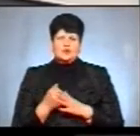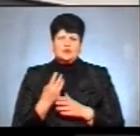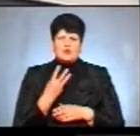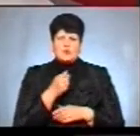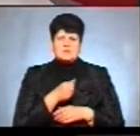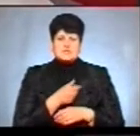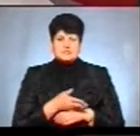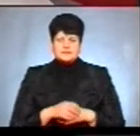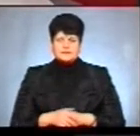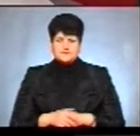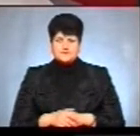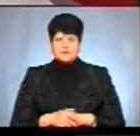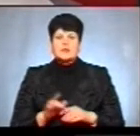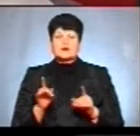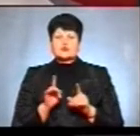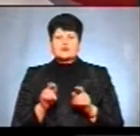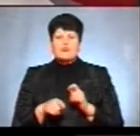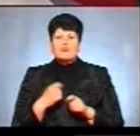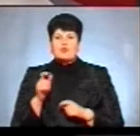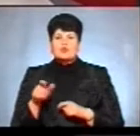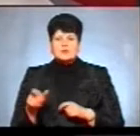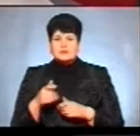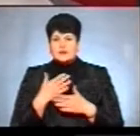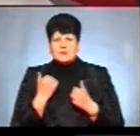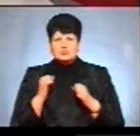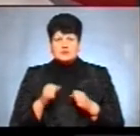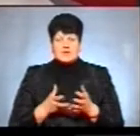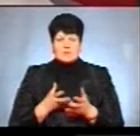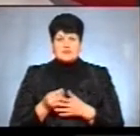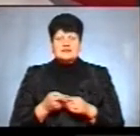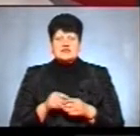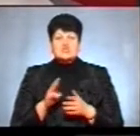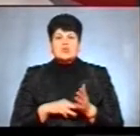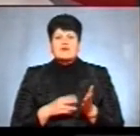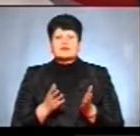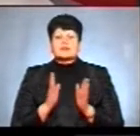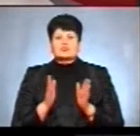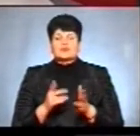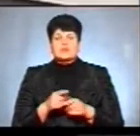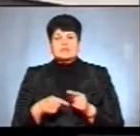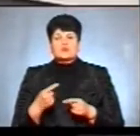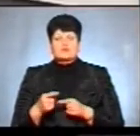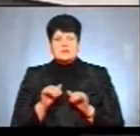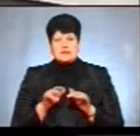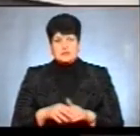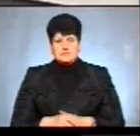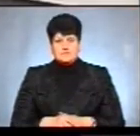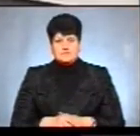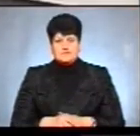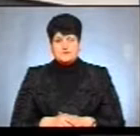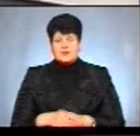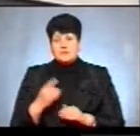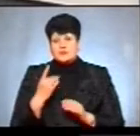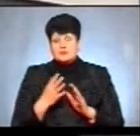1 до 3 місяців. Якщо ж правопорушники не матимуть змоги оплатити цей штраф, які будуть наступні дії? Ну, перш за